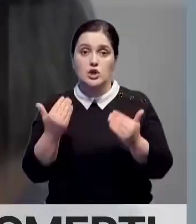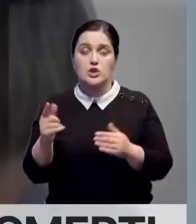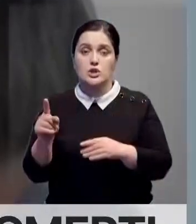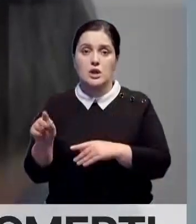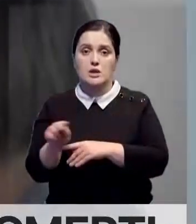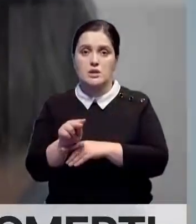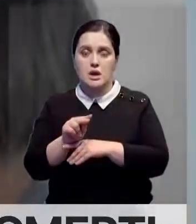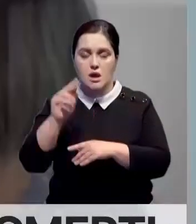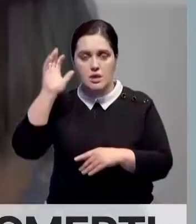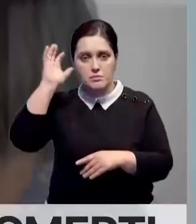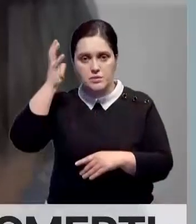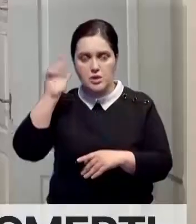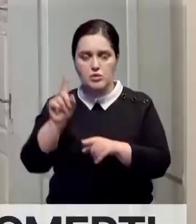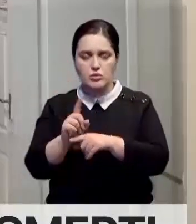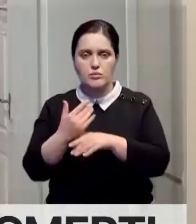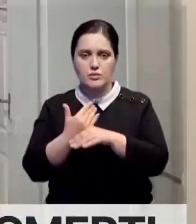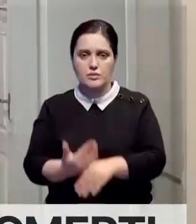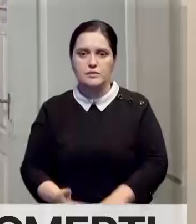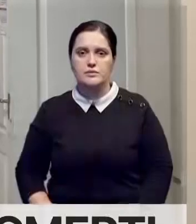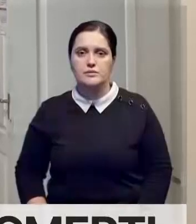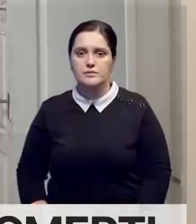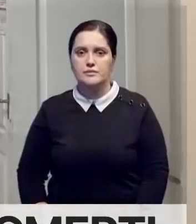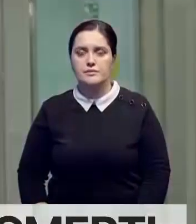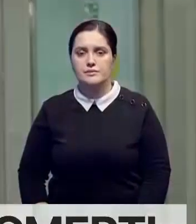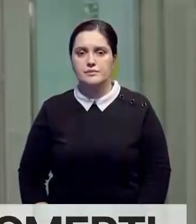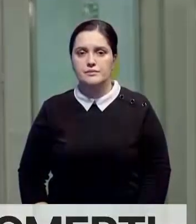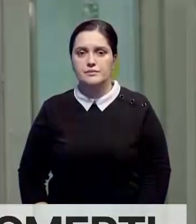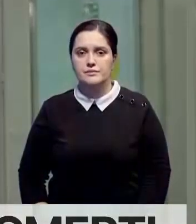ей сейчас оказывают и психологическую помощь